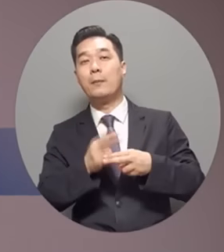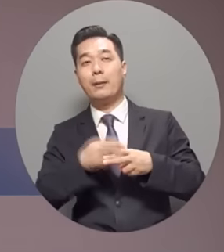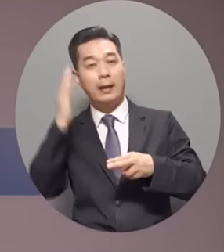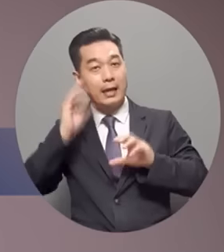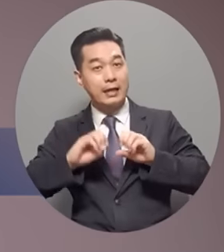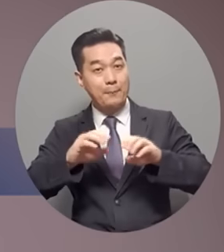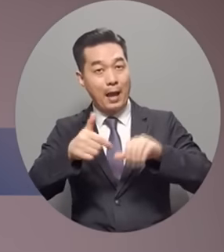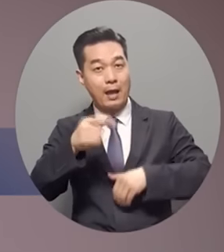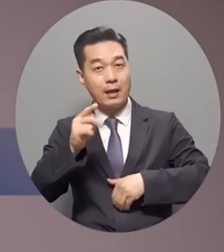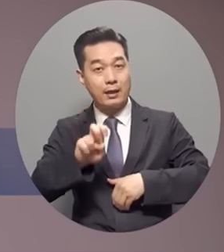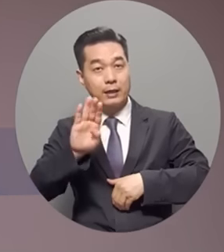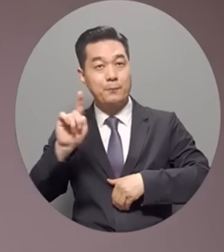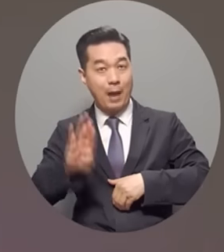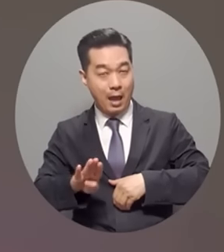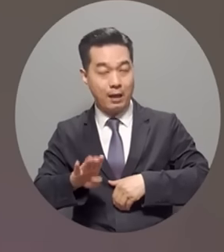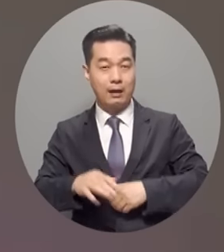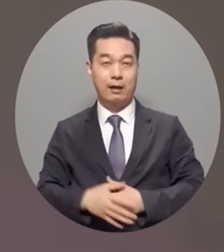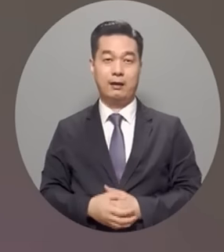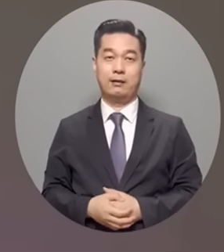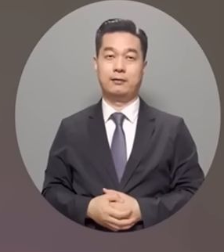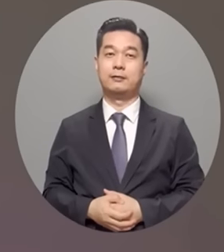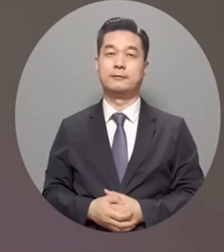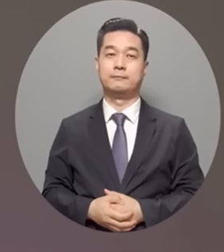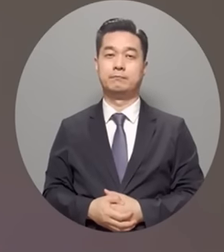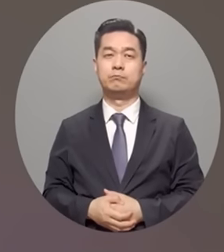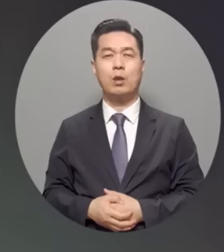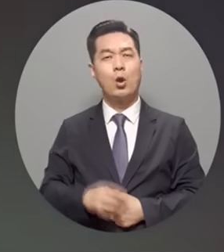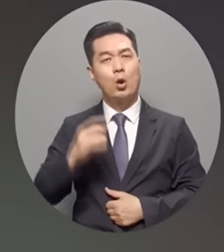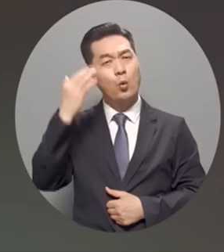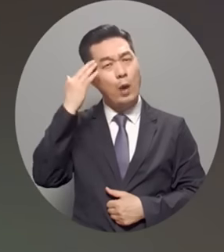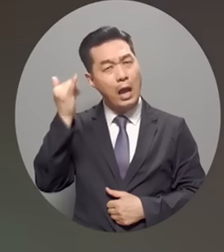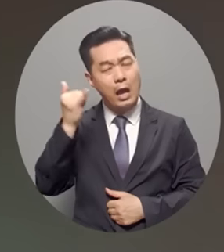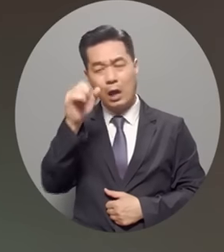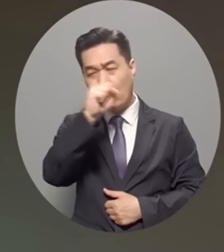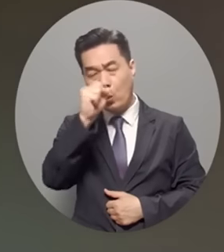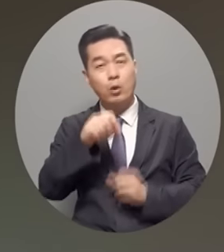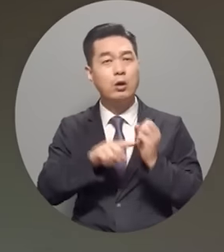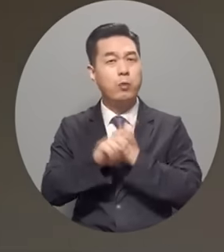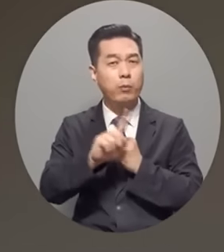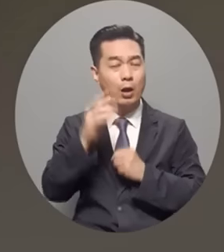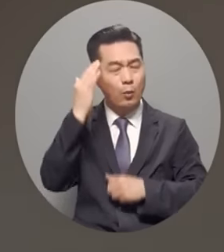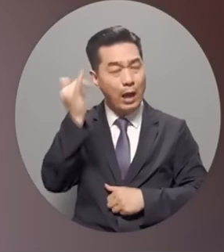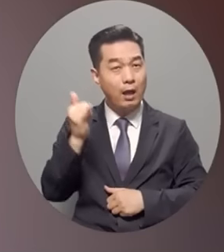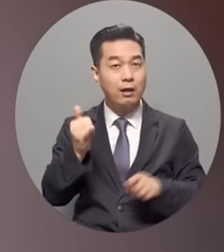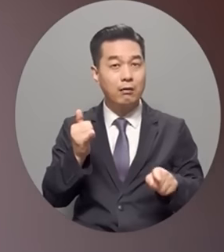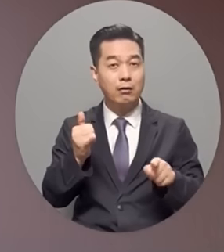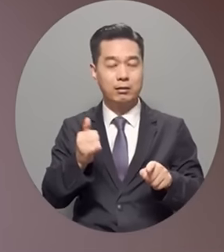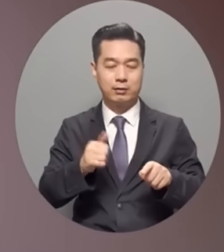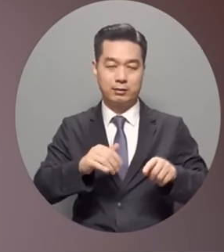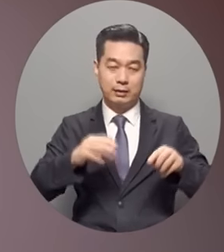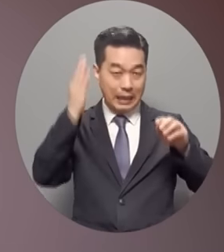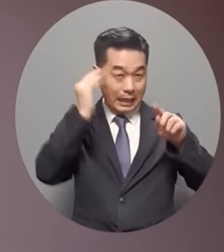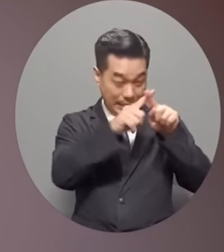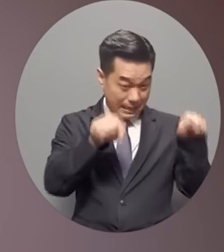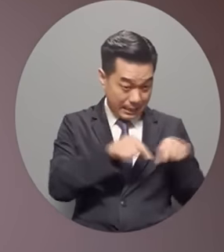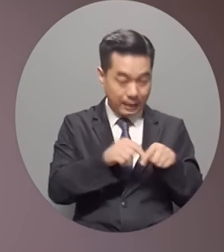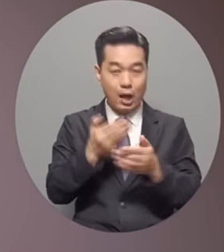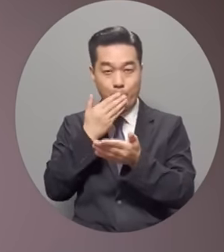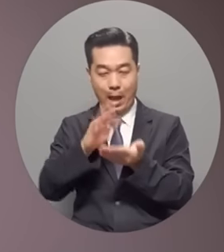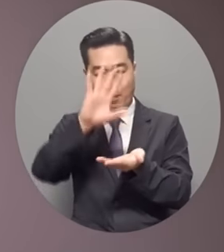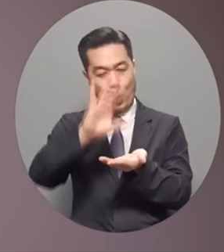this is 김밥. 왜 김밥을 좋아하냐는 질문에 김과 밥의 조합이 좋다고 답하는